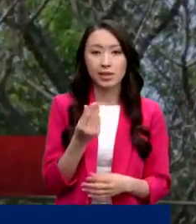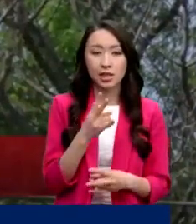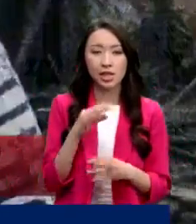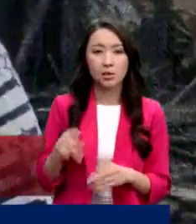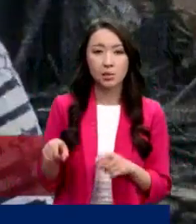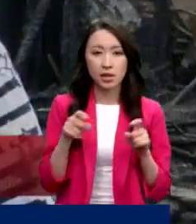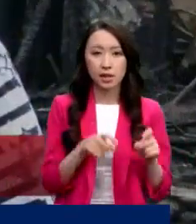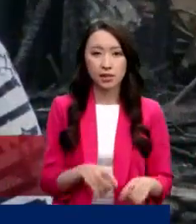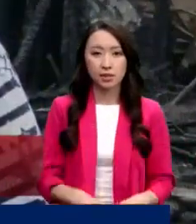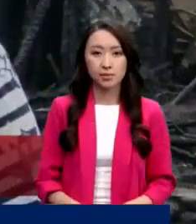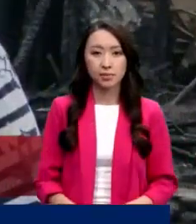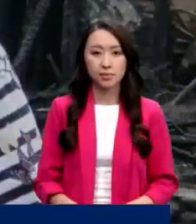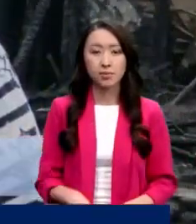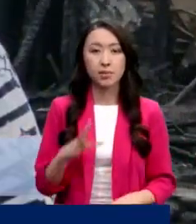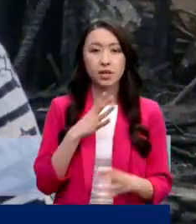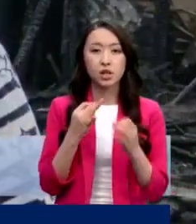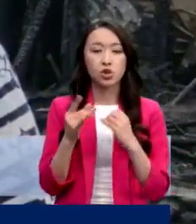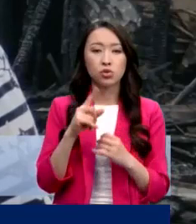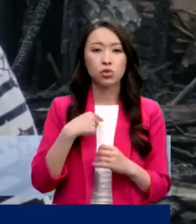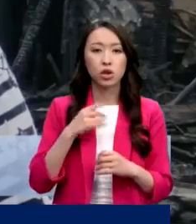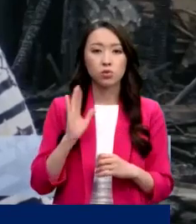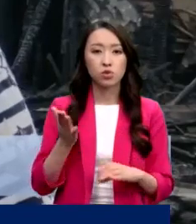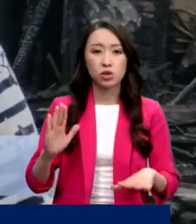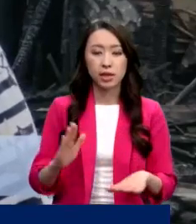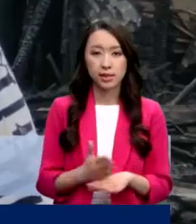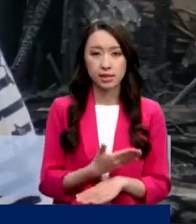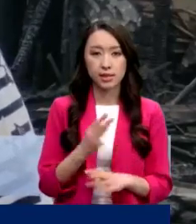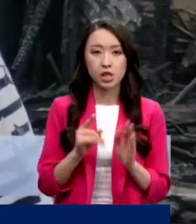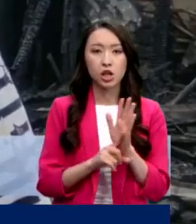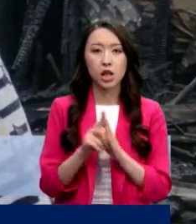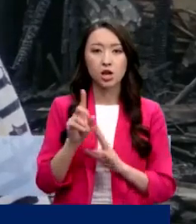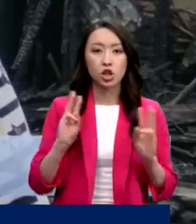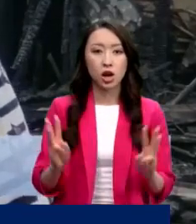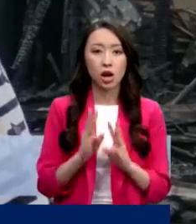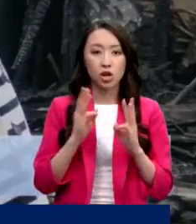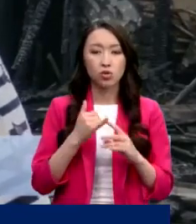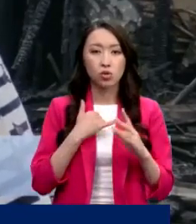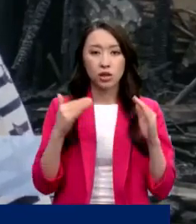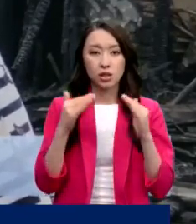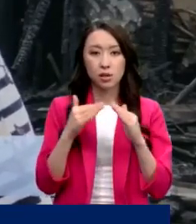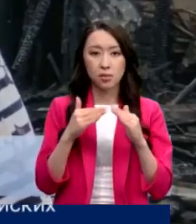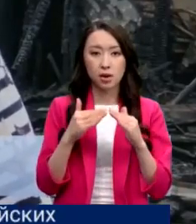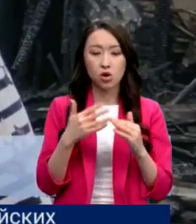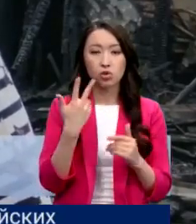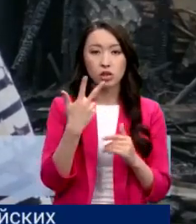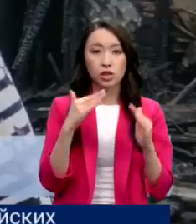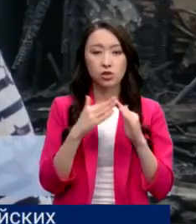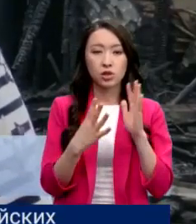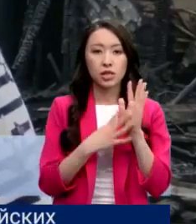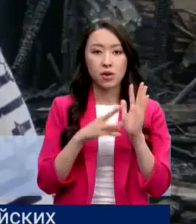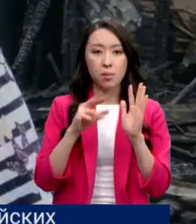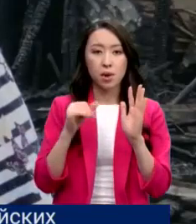переезда. Вот пошел разговор, что нас будут сносить. И начали гореть у нас дома. Вот три дома 9